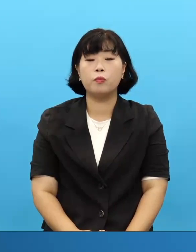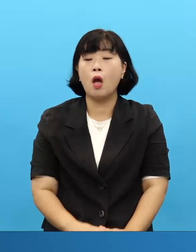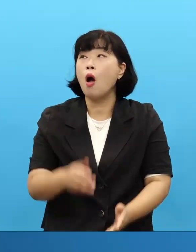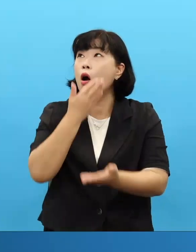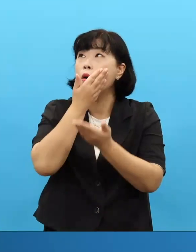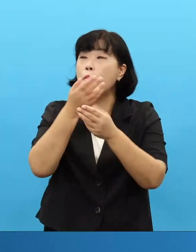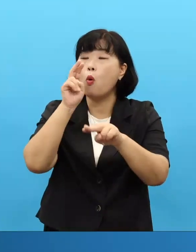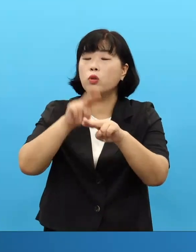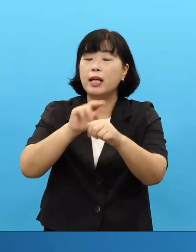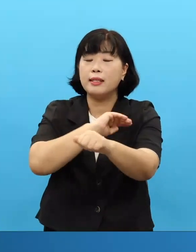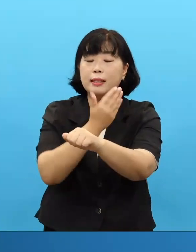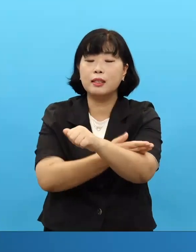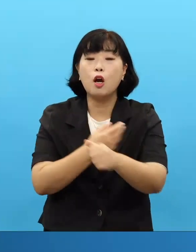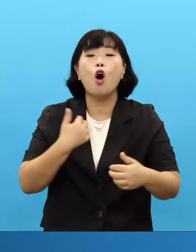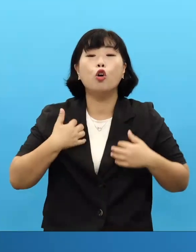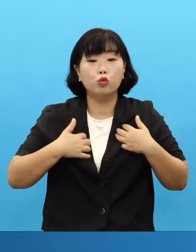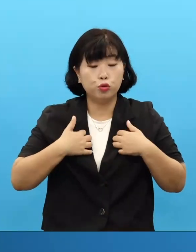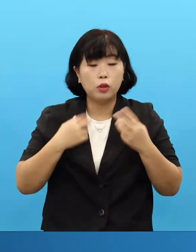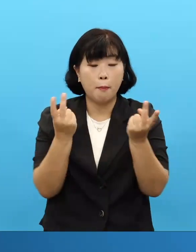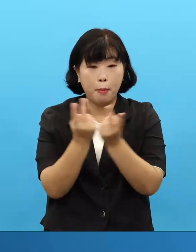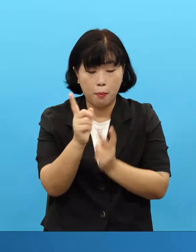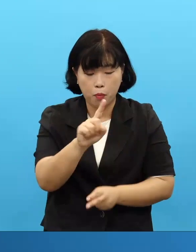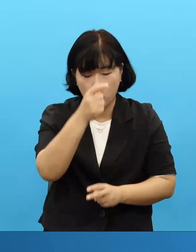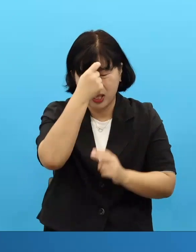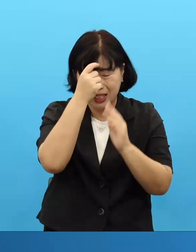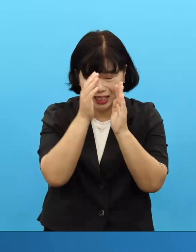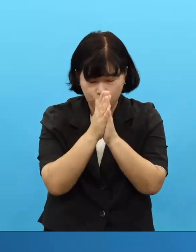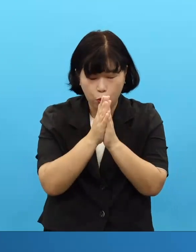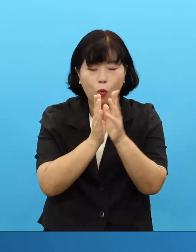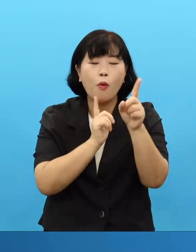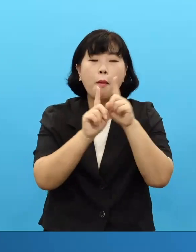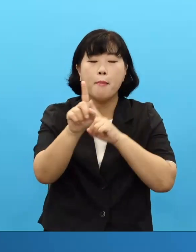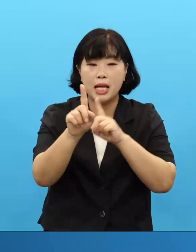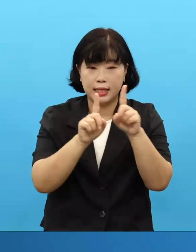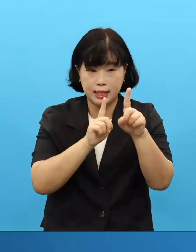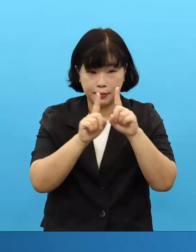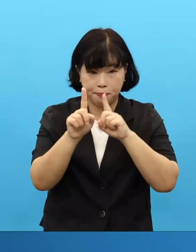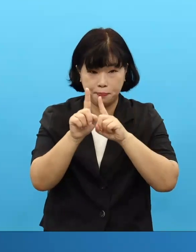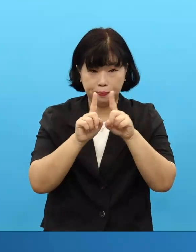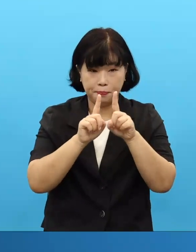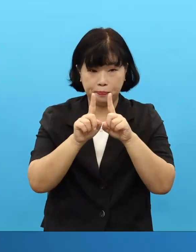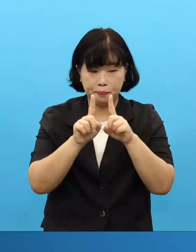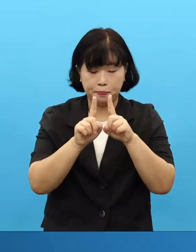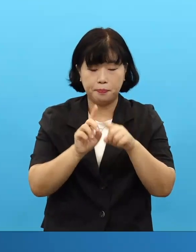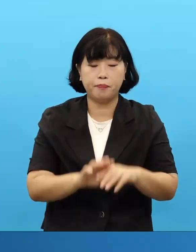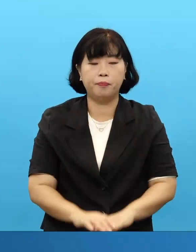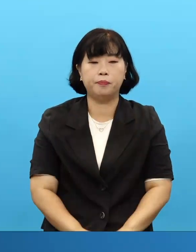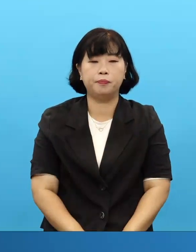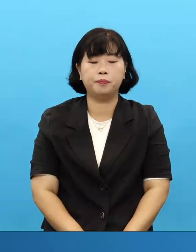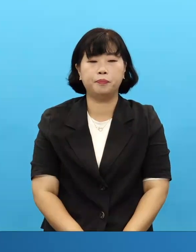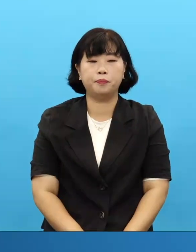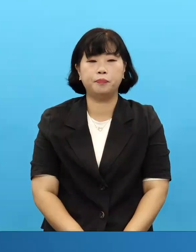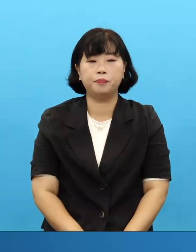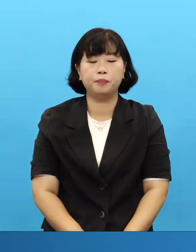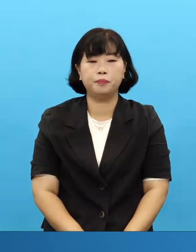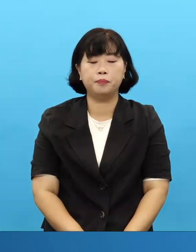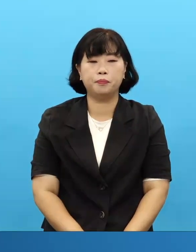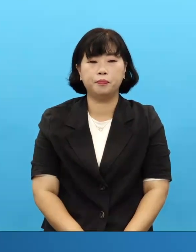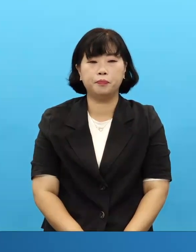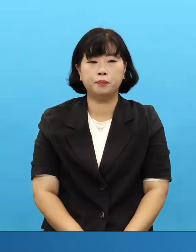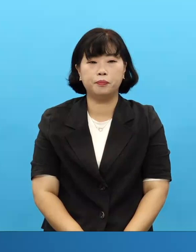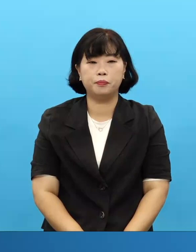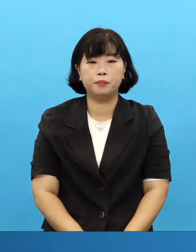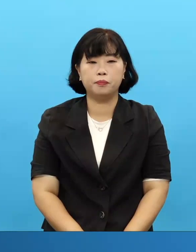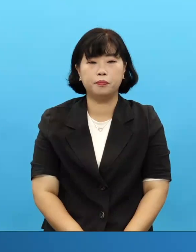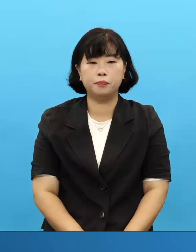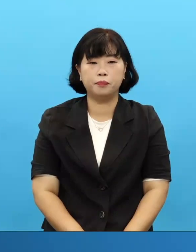word. 요게 연결이 된단 말이에요. This needs to be connected. 이게 연결이 되질 때 이제 많은